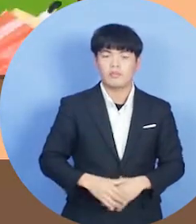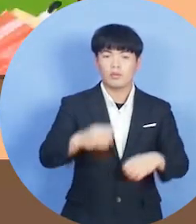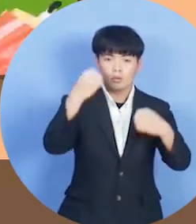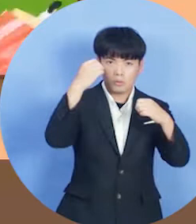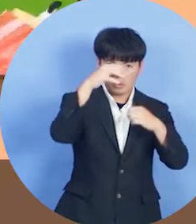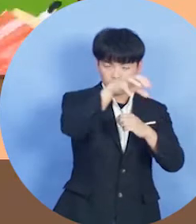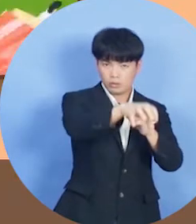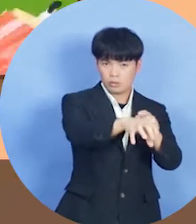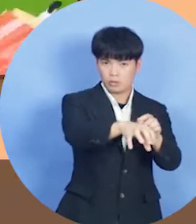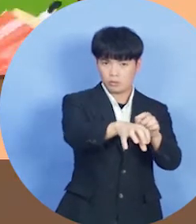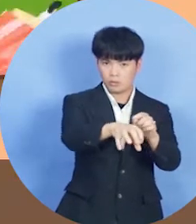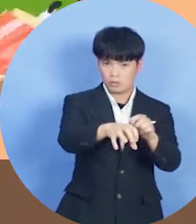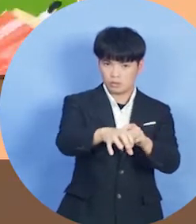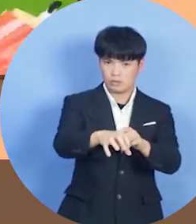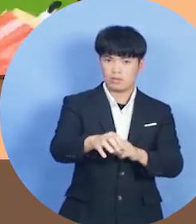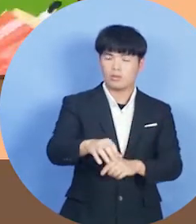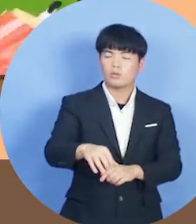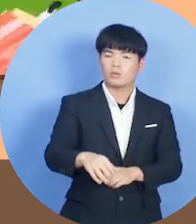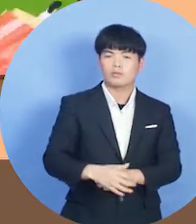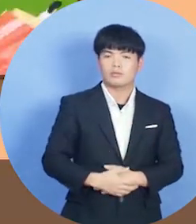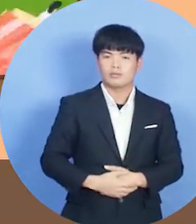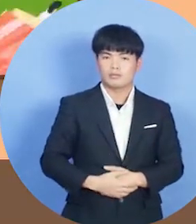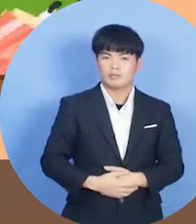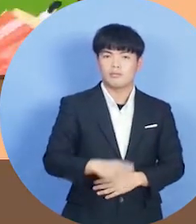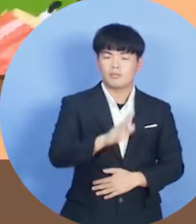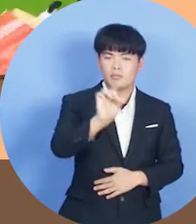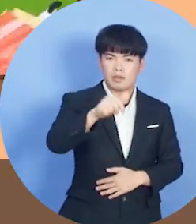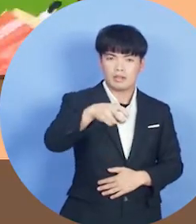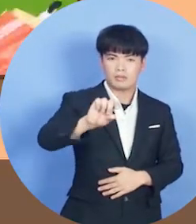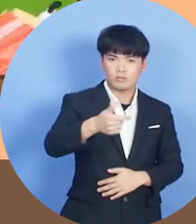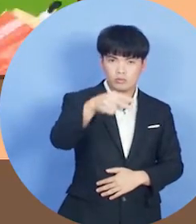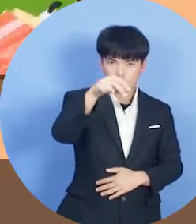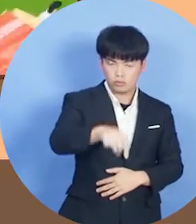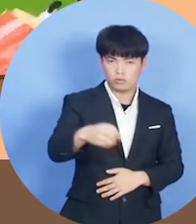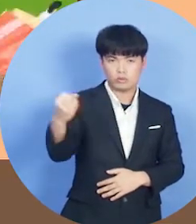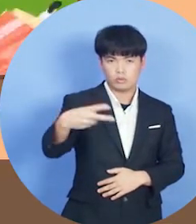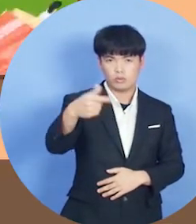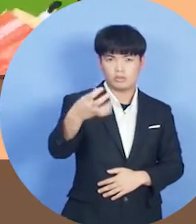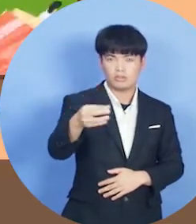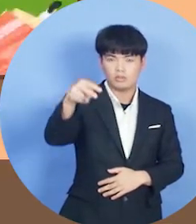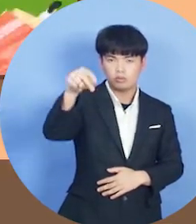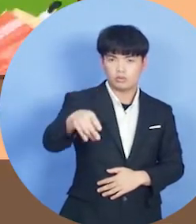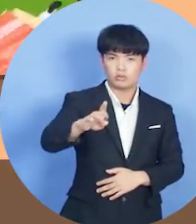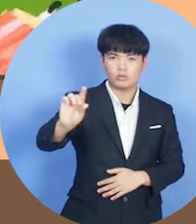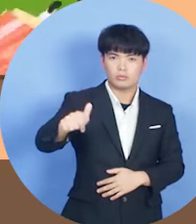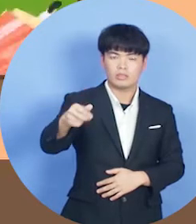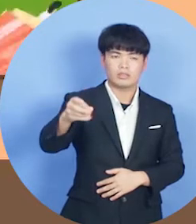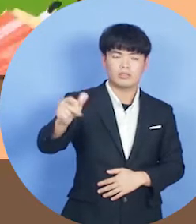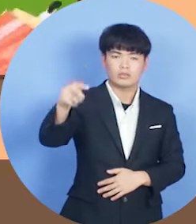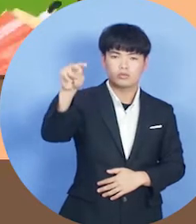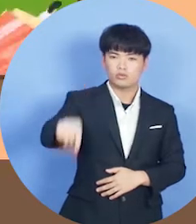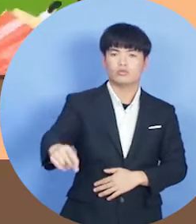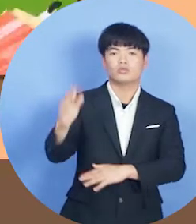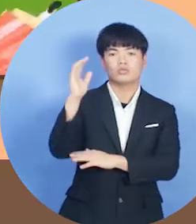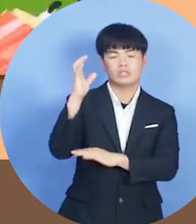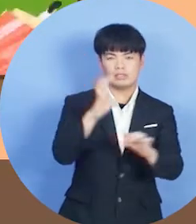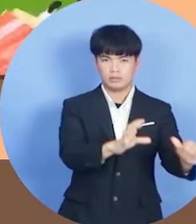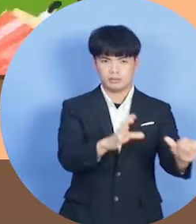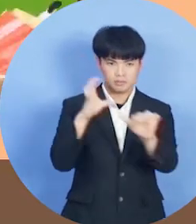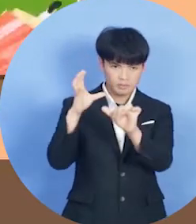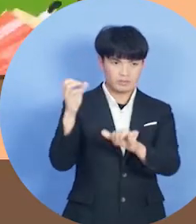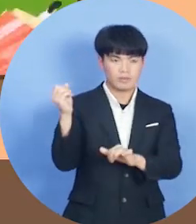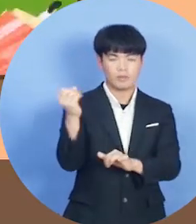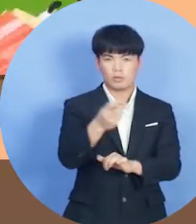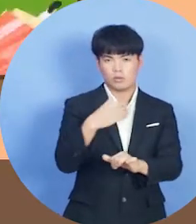공연은 조선시대 위민행정을 실현했던 어사방문수와 능소와 박현수 이야기를 각색했고 전통과 현대예술을